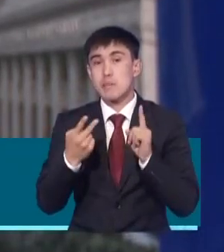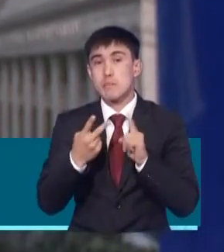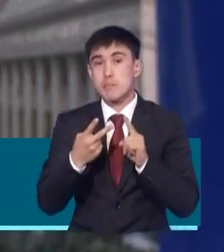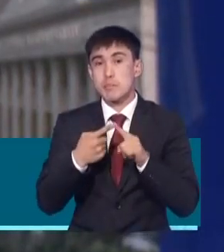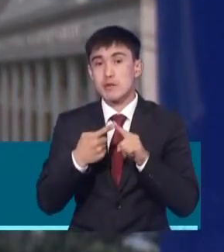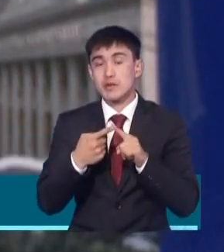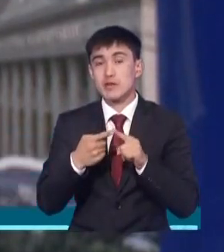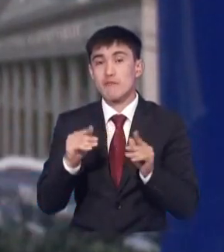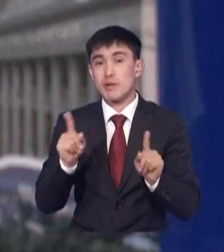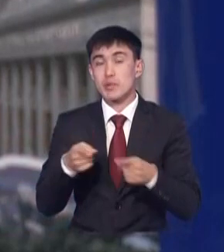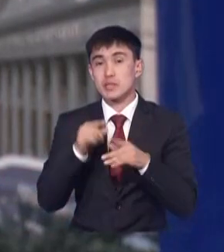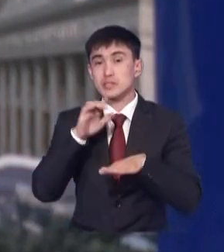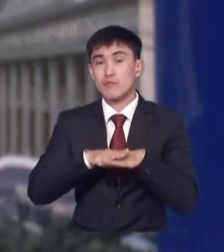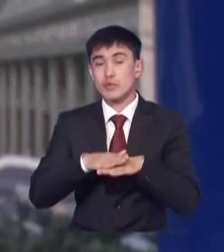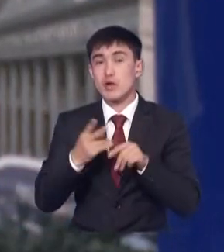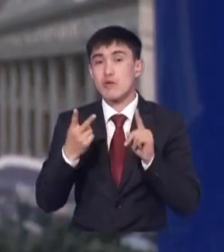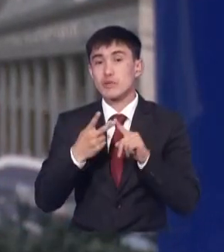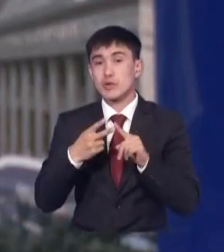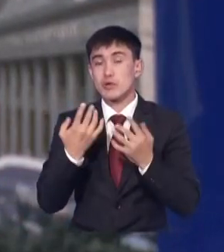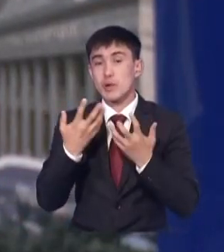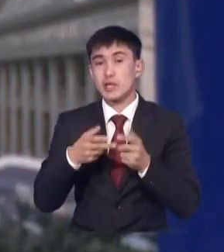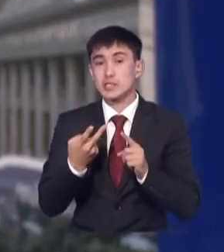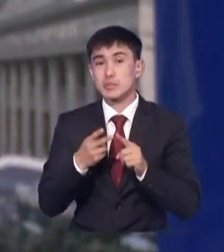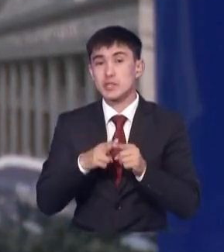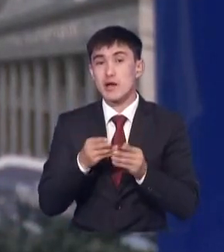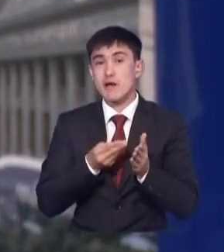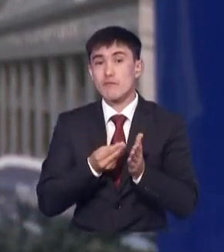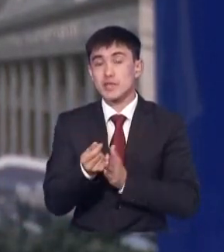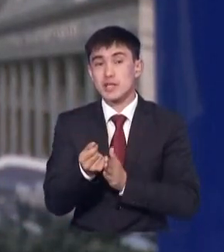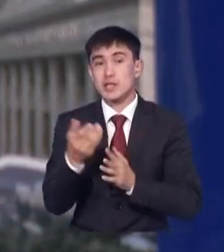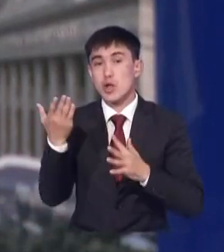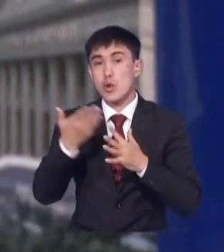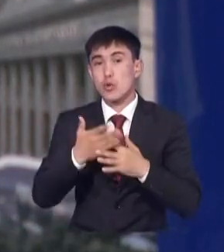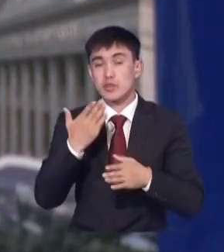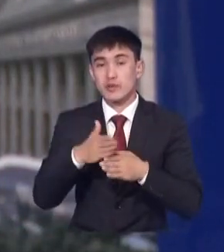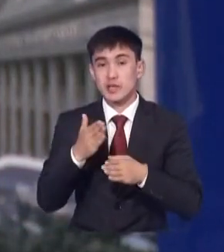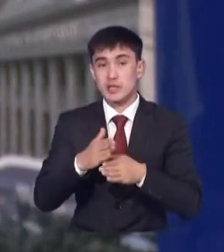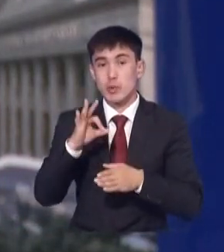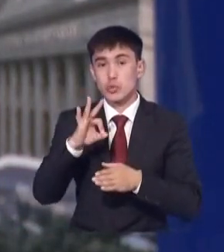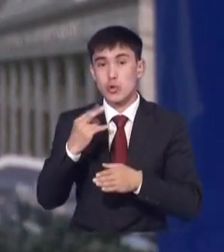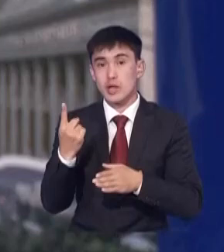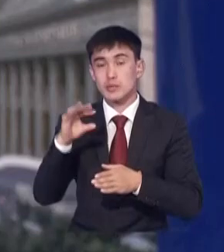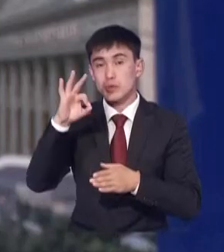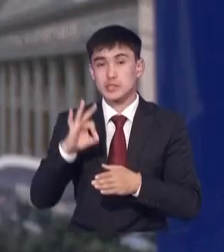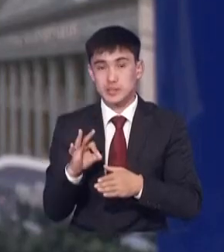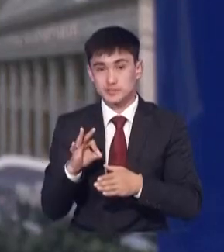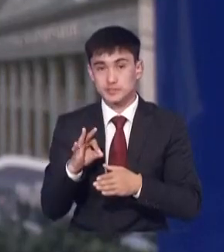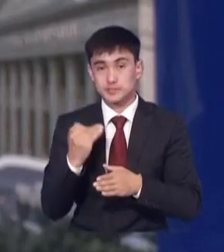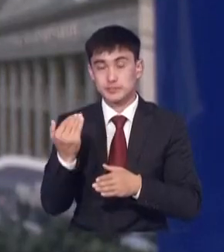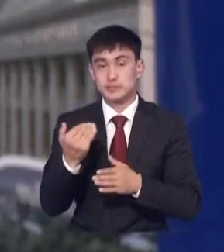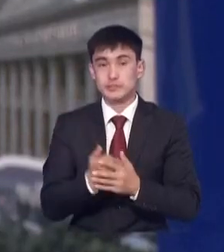– это формирование стабфонда, и второй механизм – это выделение льготного кредита под 0,01%